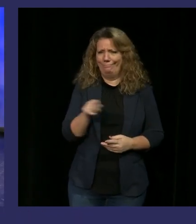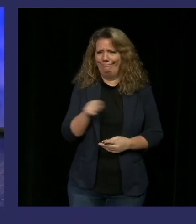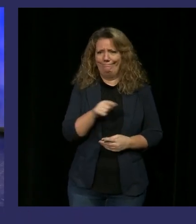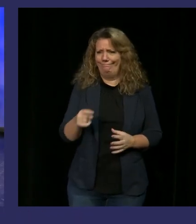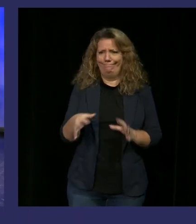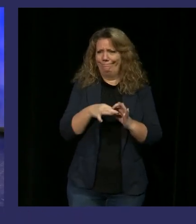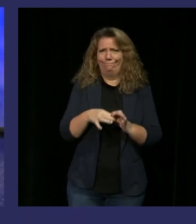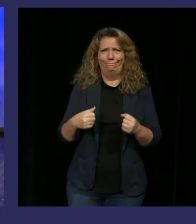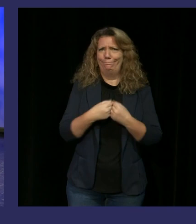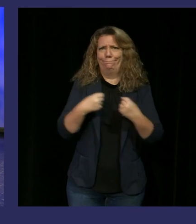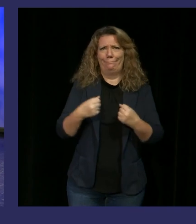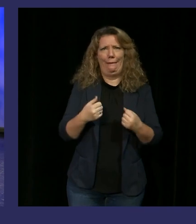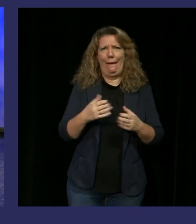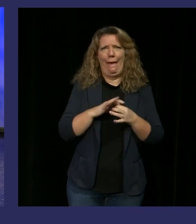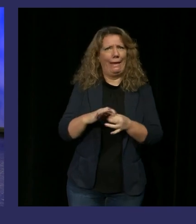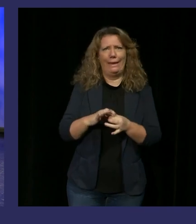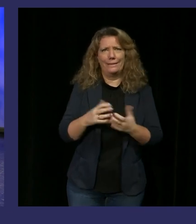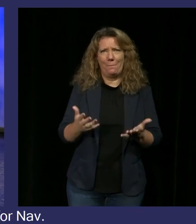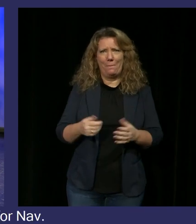Flott.